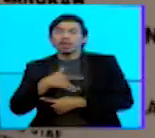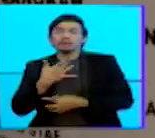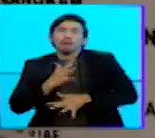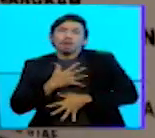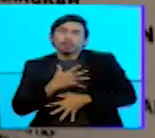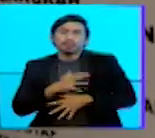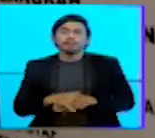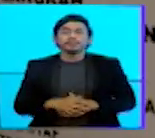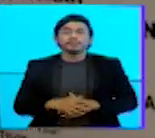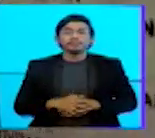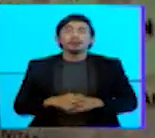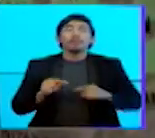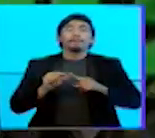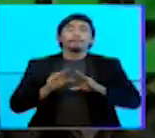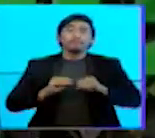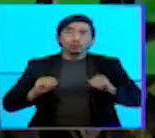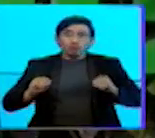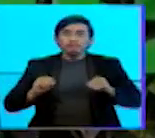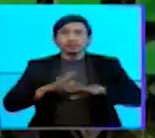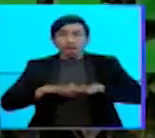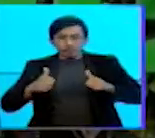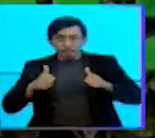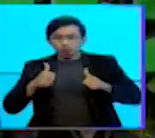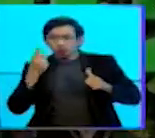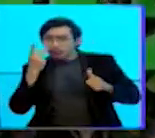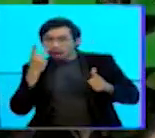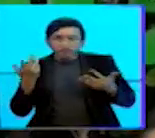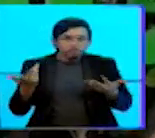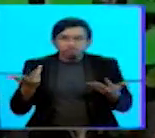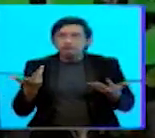petugas keamanan rumah sakit juga disayangkan. Dari Sumedang, Jawa Barat, BB.